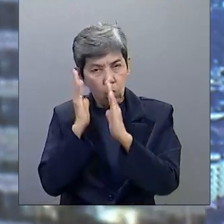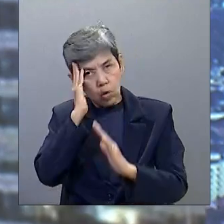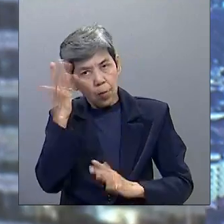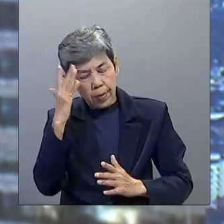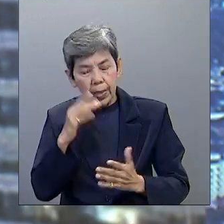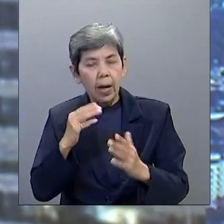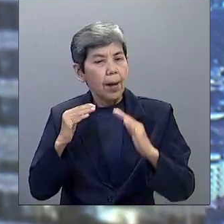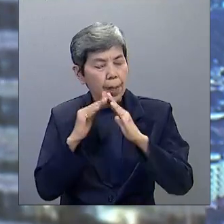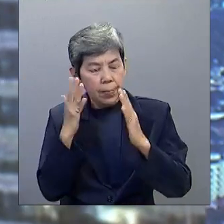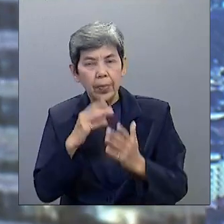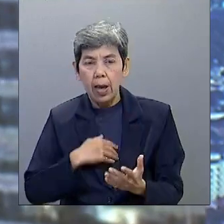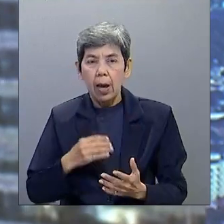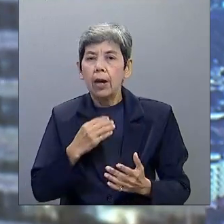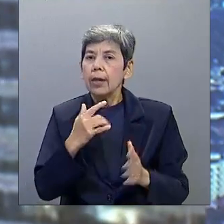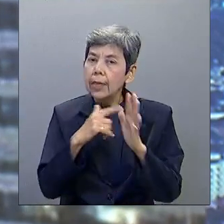ของใช้